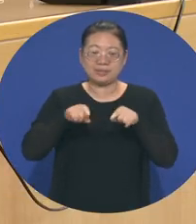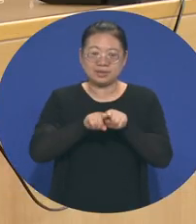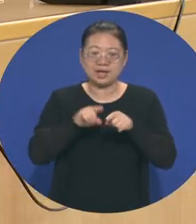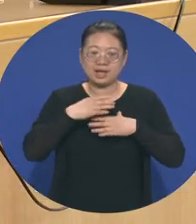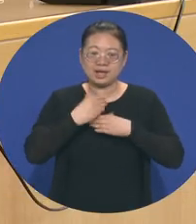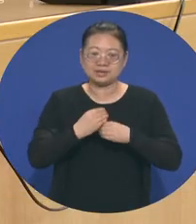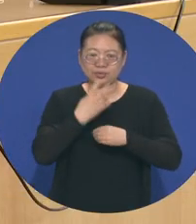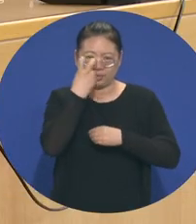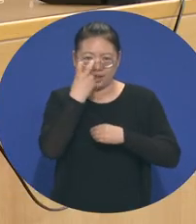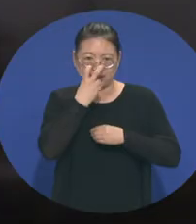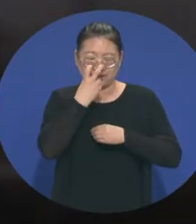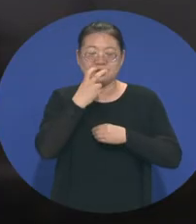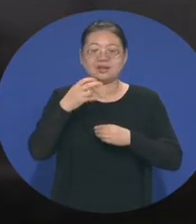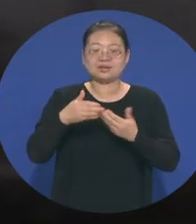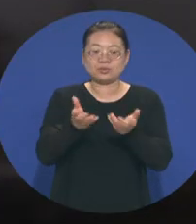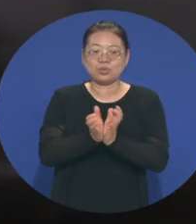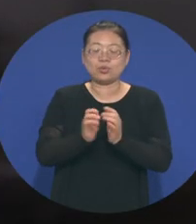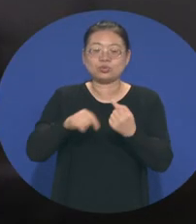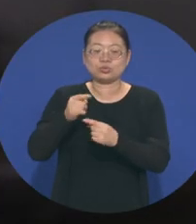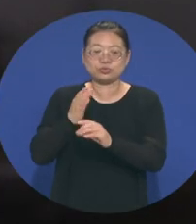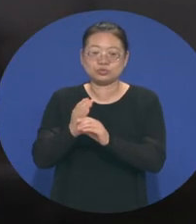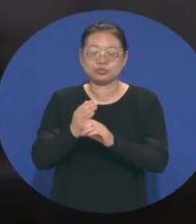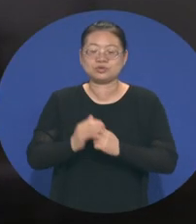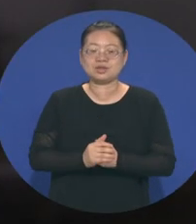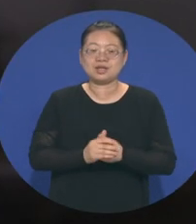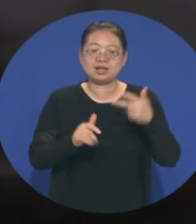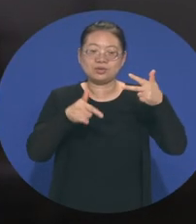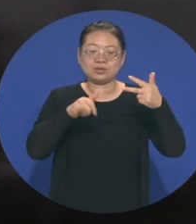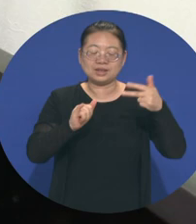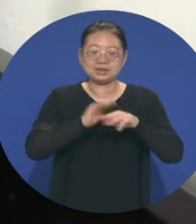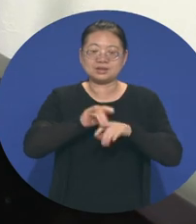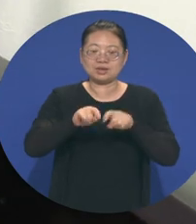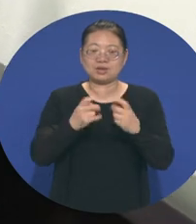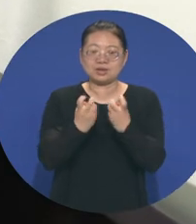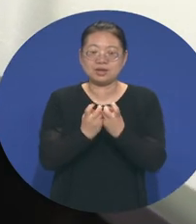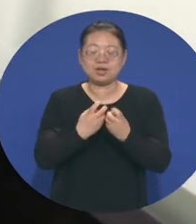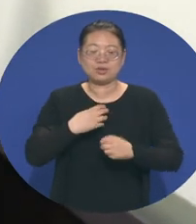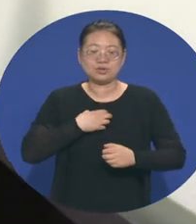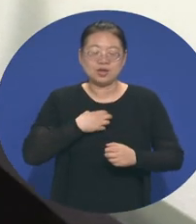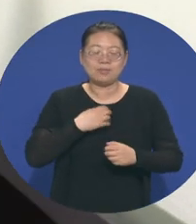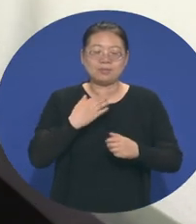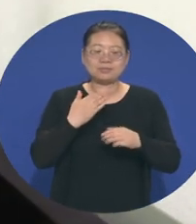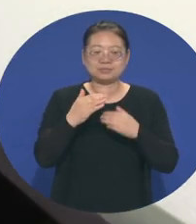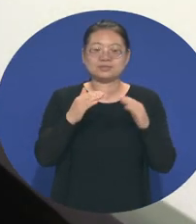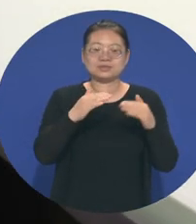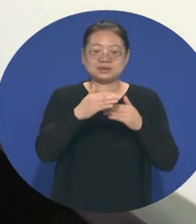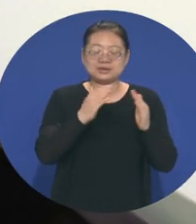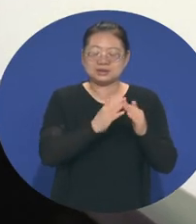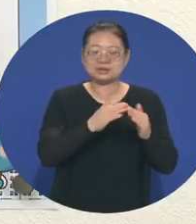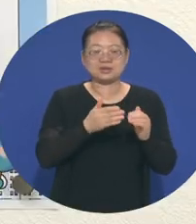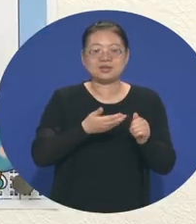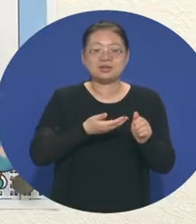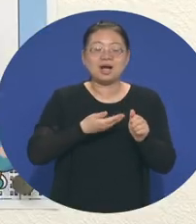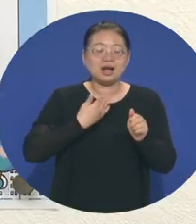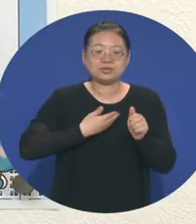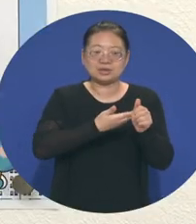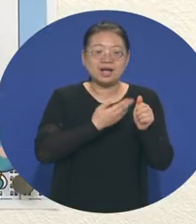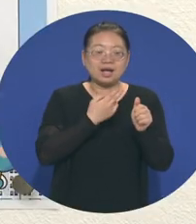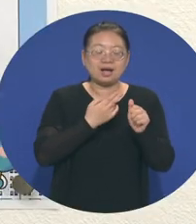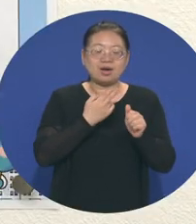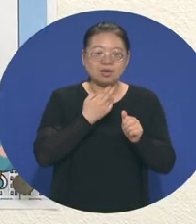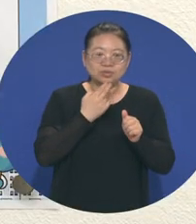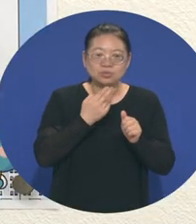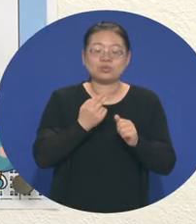주요 내용입니다 구체적 실청 과제는 총 일곱 개로 위험 물건 중계 안 하기 임차인에게 정확한 물건 정보